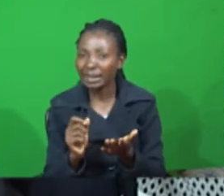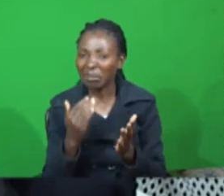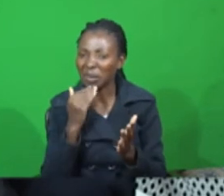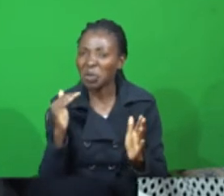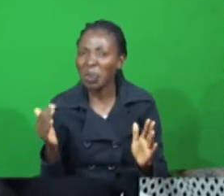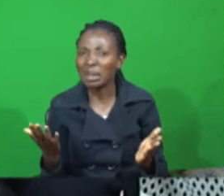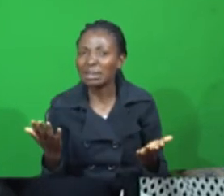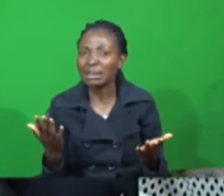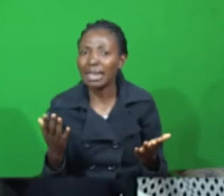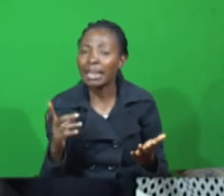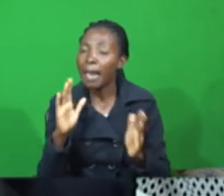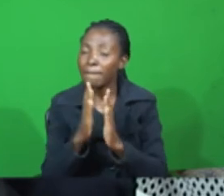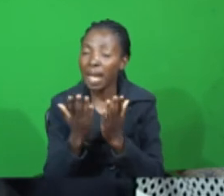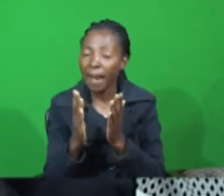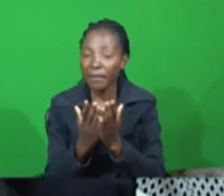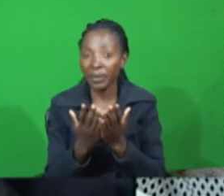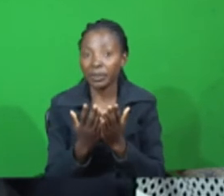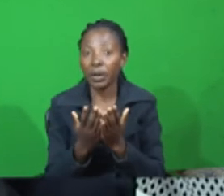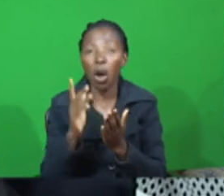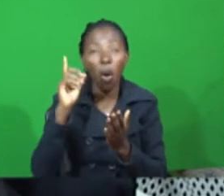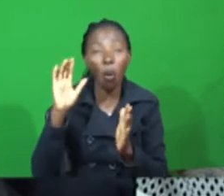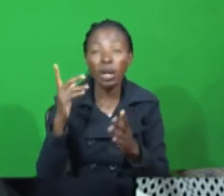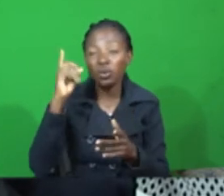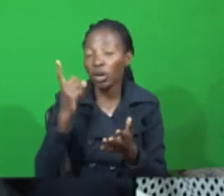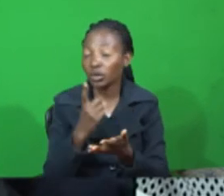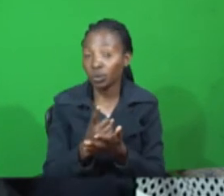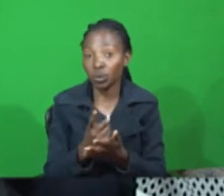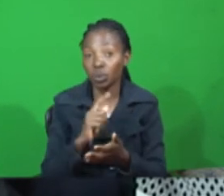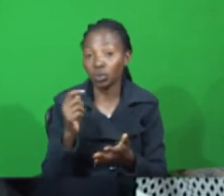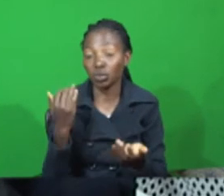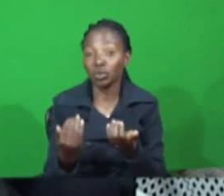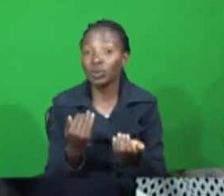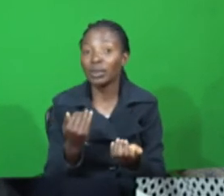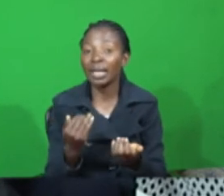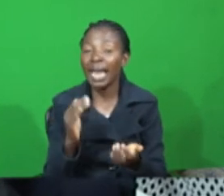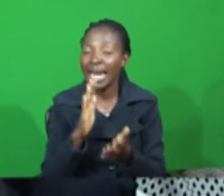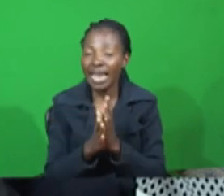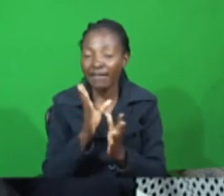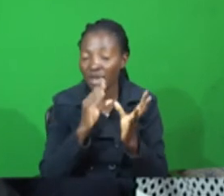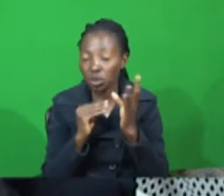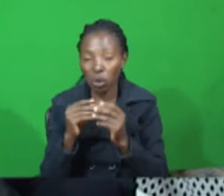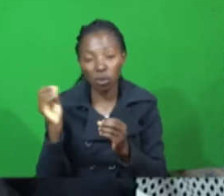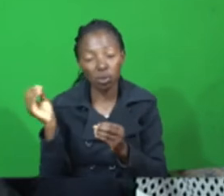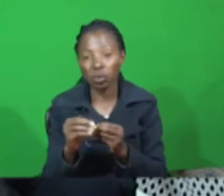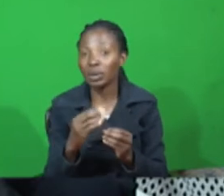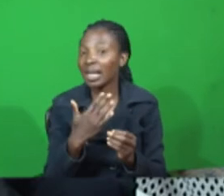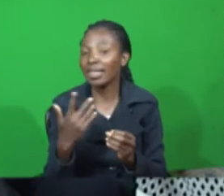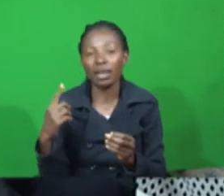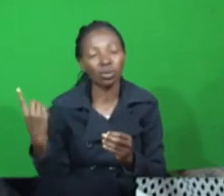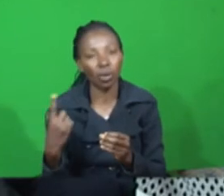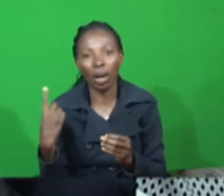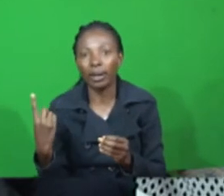mufundisi. Bhaibheri riri kubuda unoziva zvinoita Mwari pavana vake. Haangotaure zvakanaka chete.